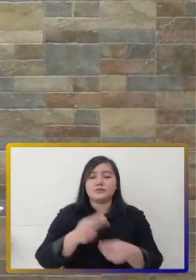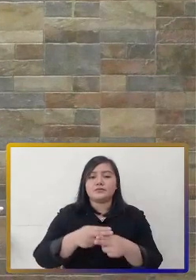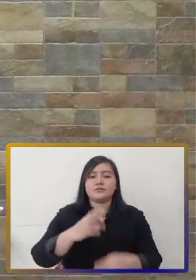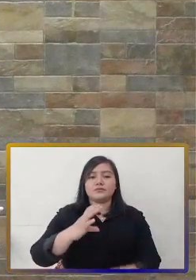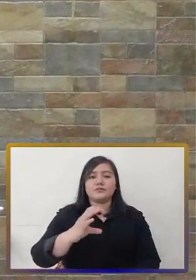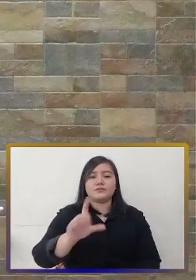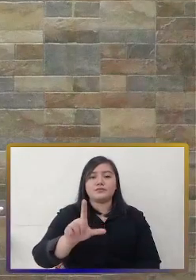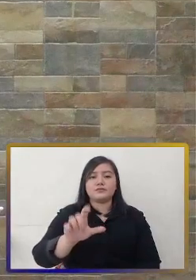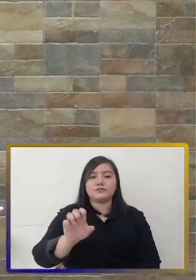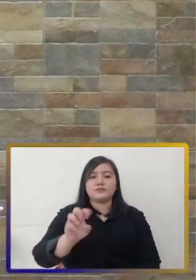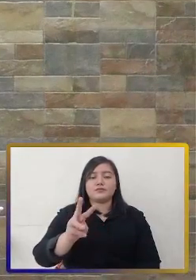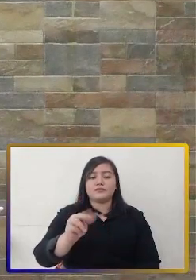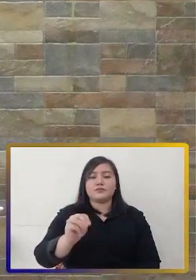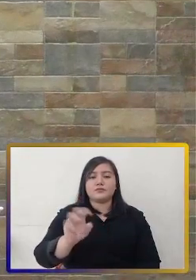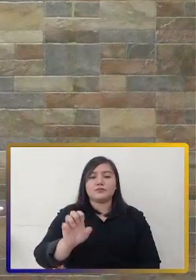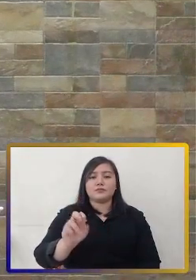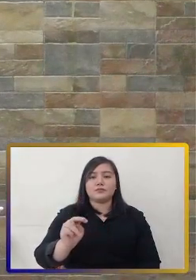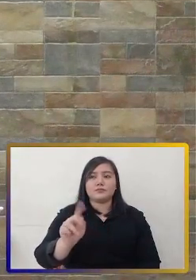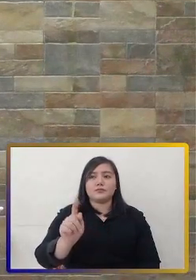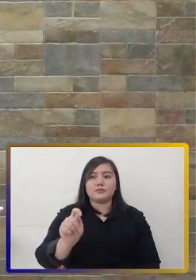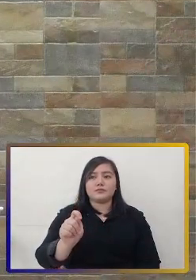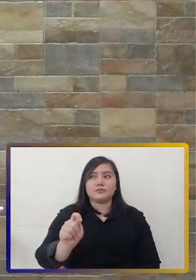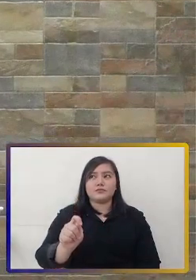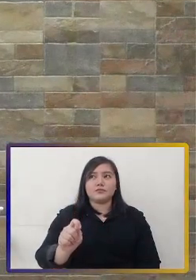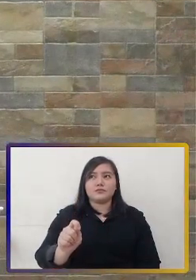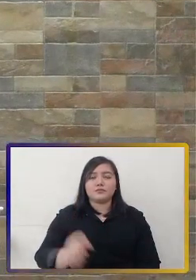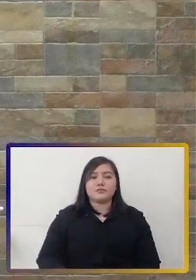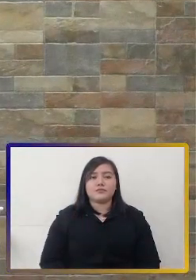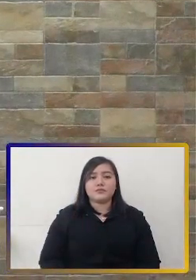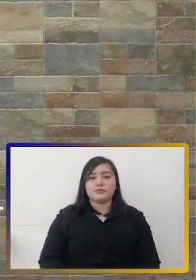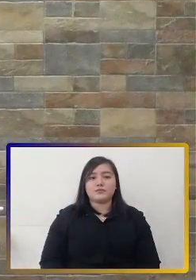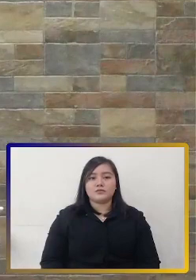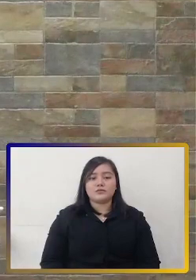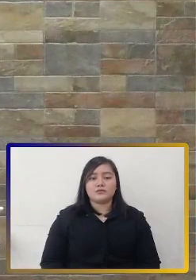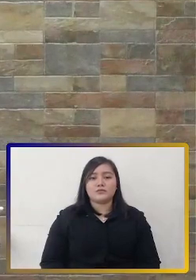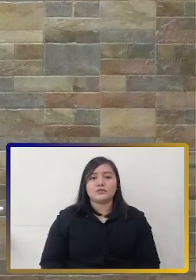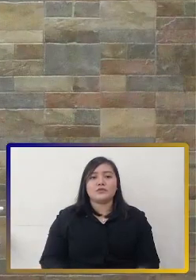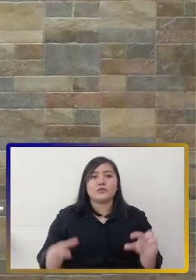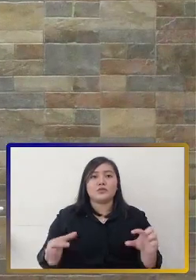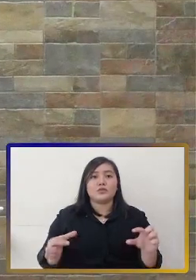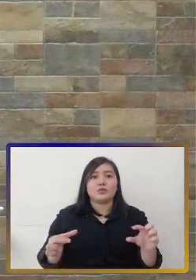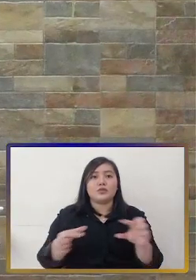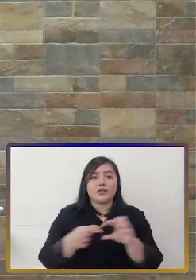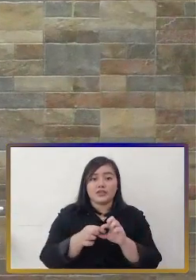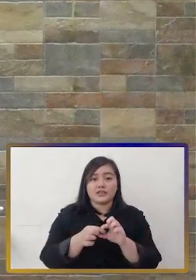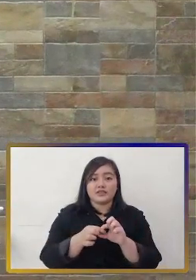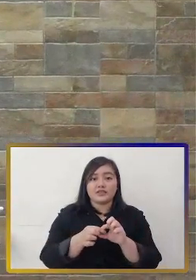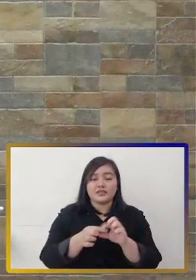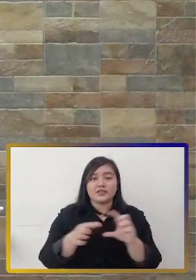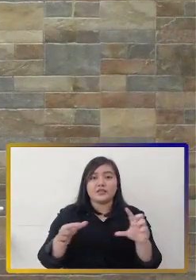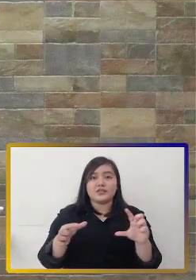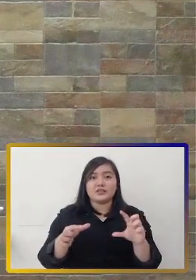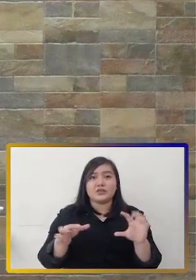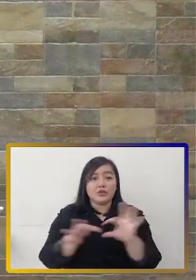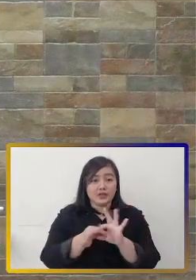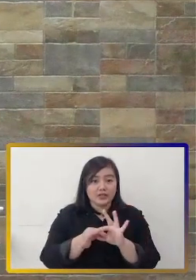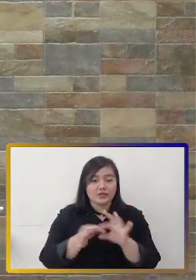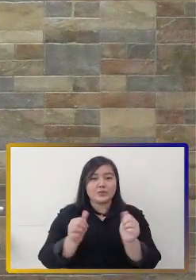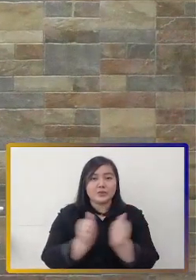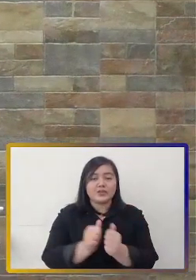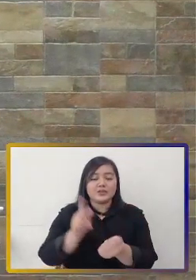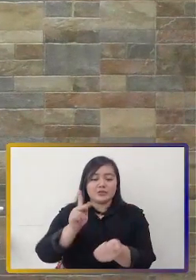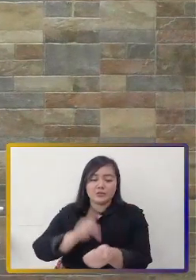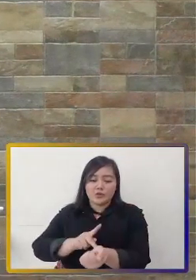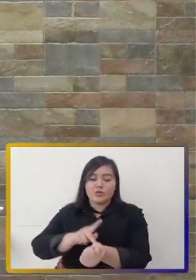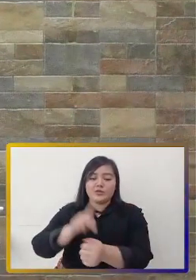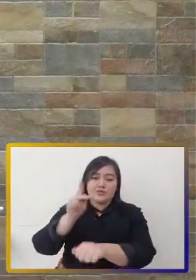acquainted with Paul, Peter, and John. Alright? He was acquainted with Paul.